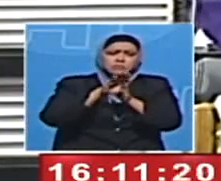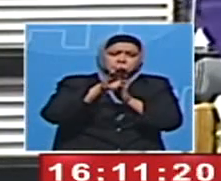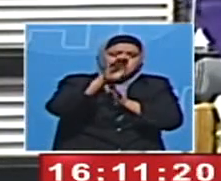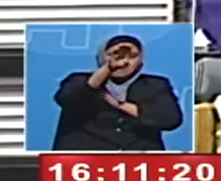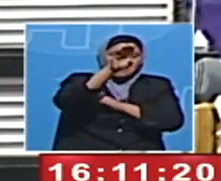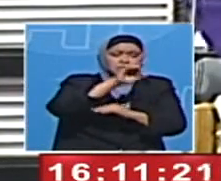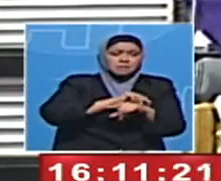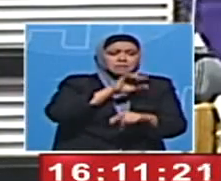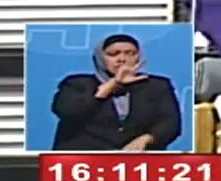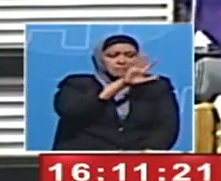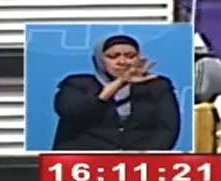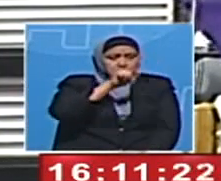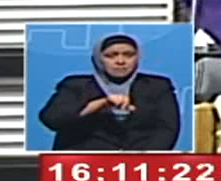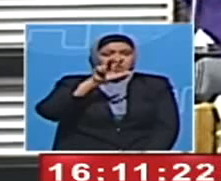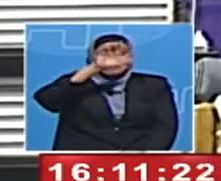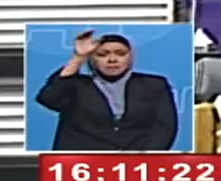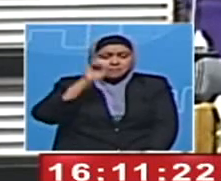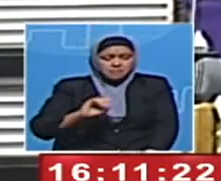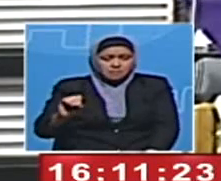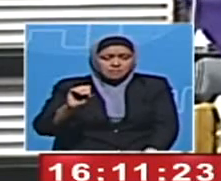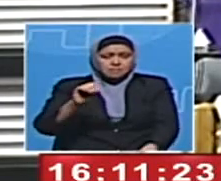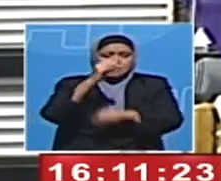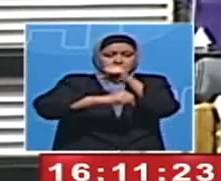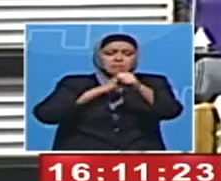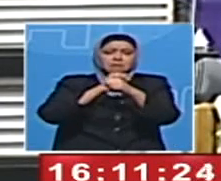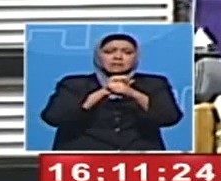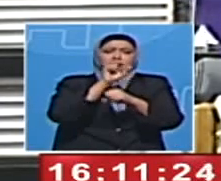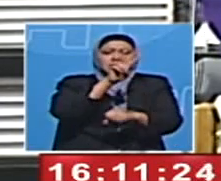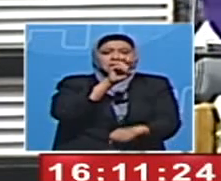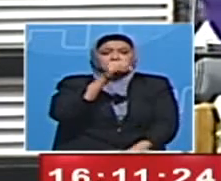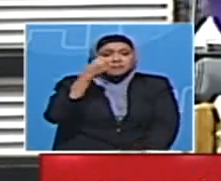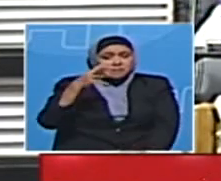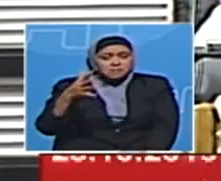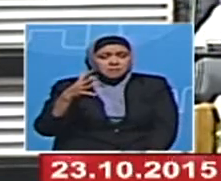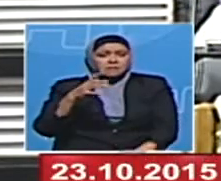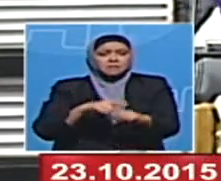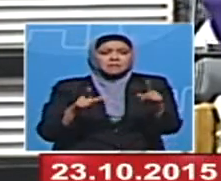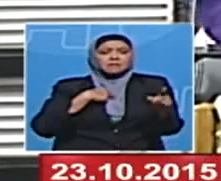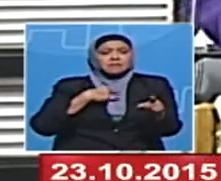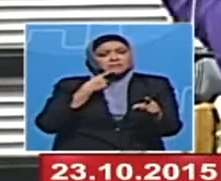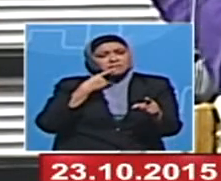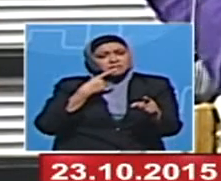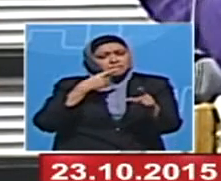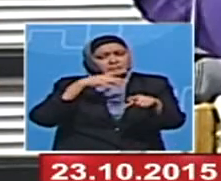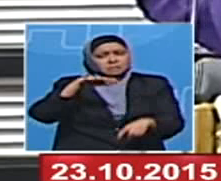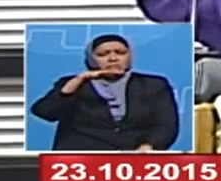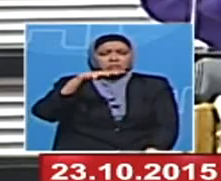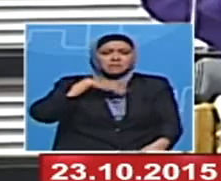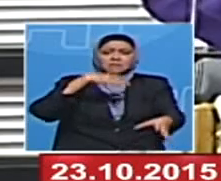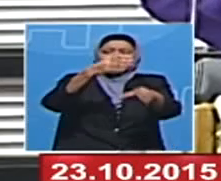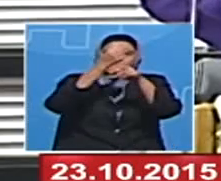5.3% bagi separuh tahun pertama 2015 dan dianggarkan mencapai